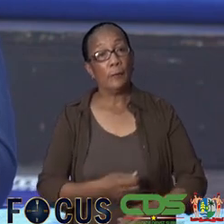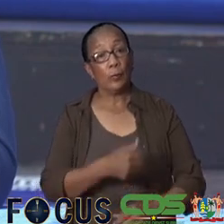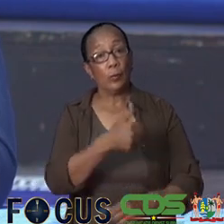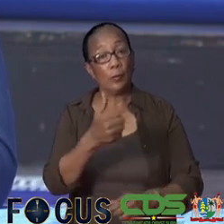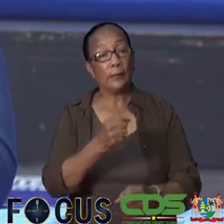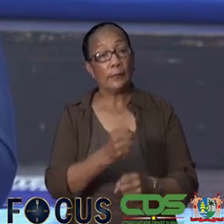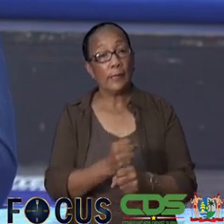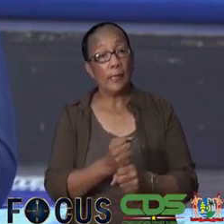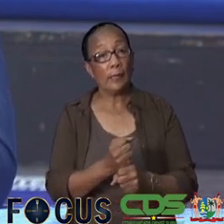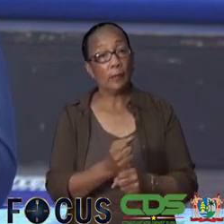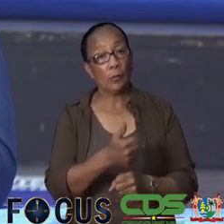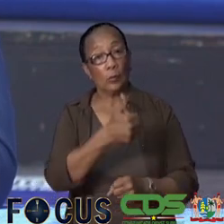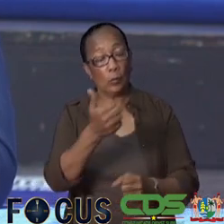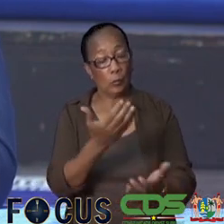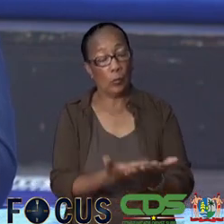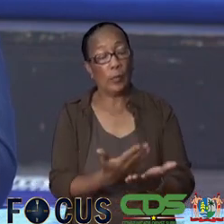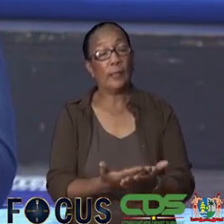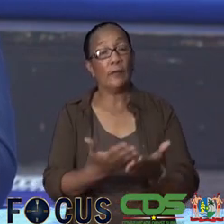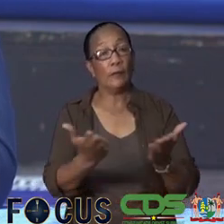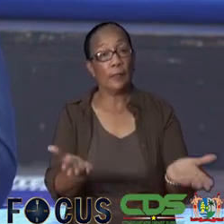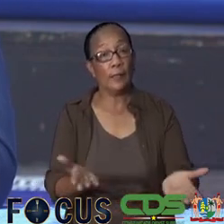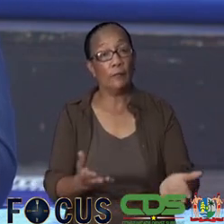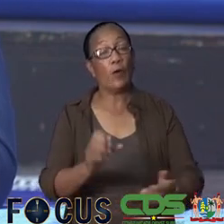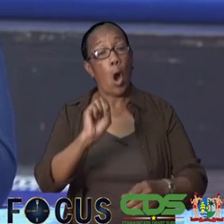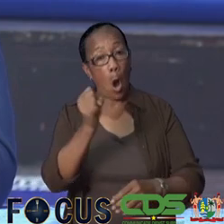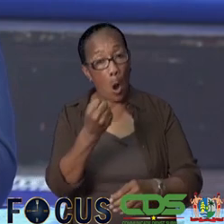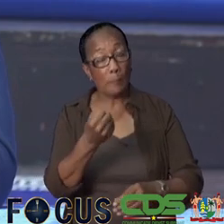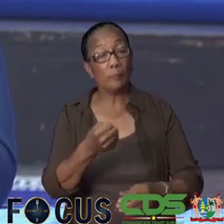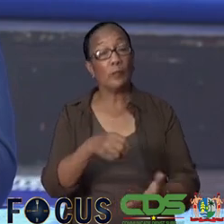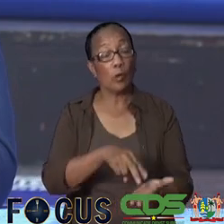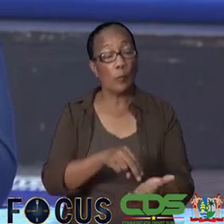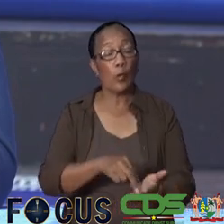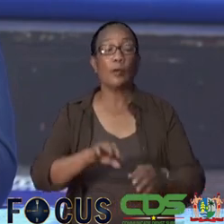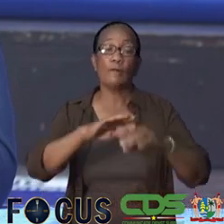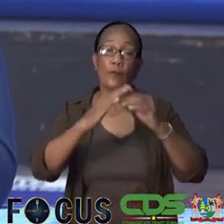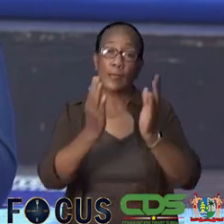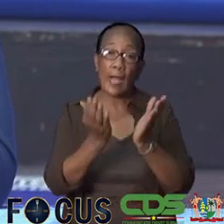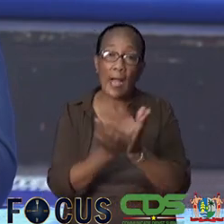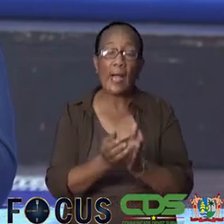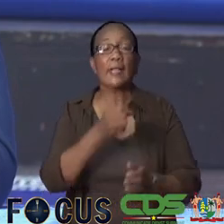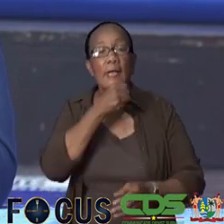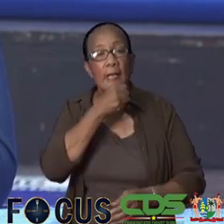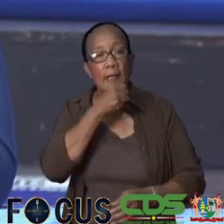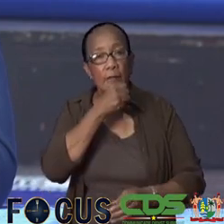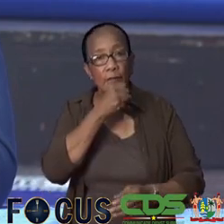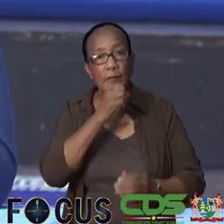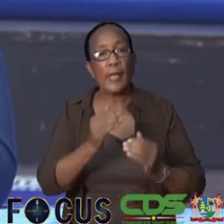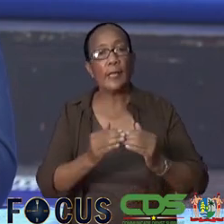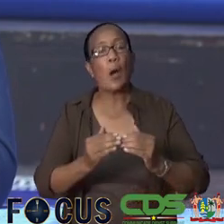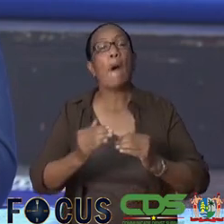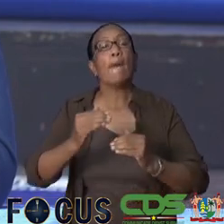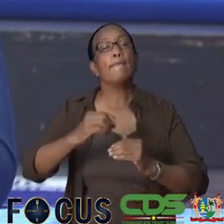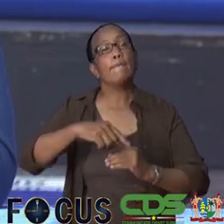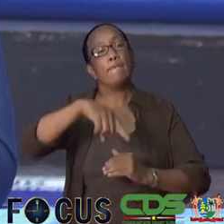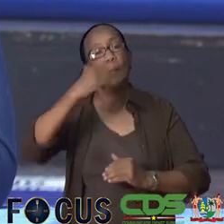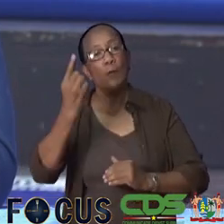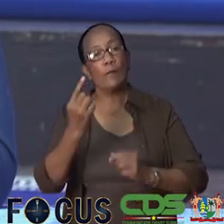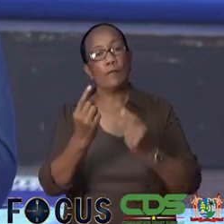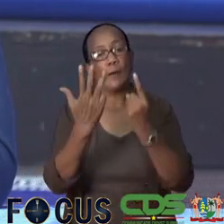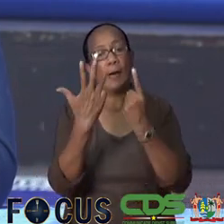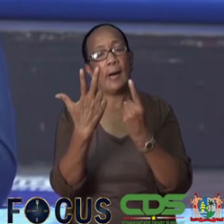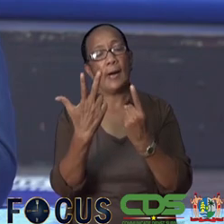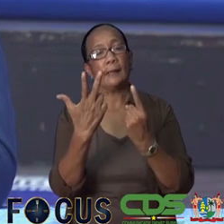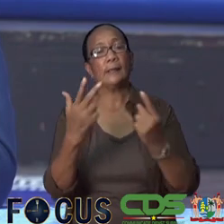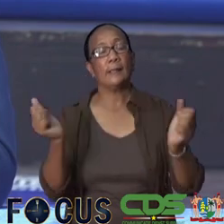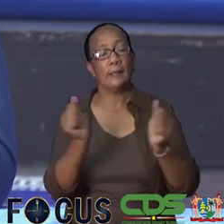geautoriseerd, ofwel goedkeuring heeft gegeven voor dit gebruik. Let wel, voor alle leeftijden boven 18 jaar. Dat